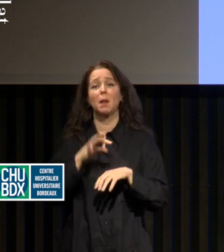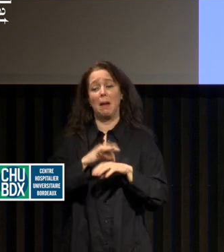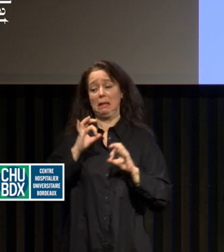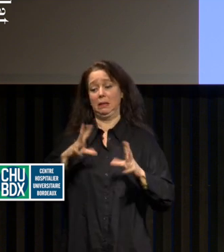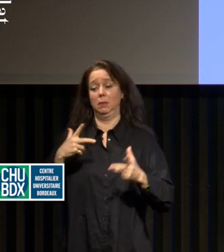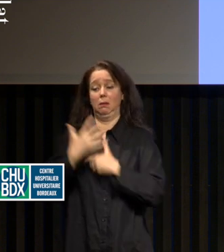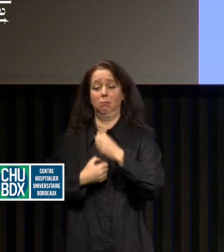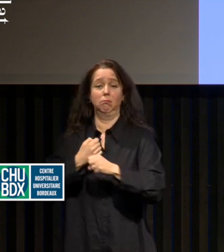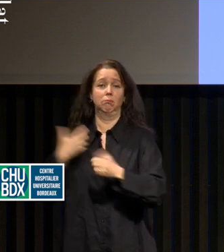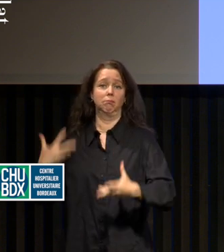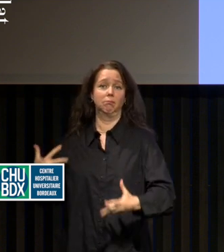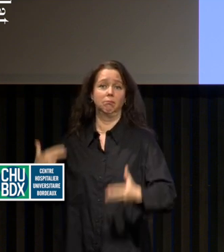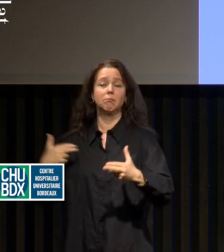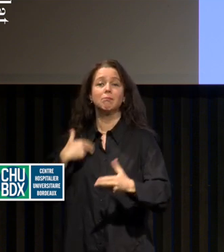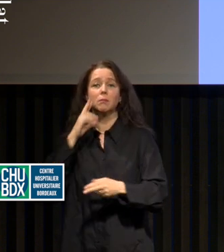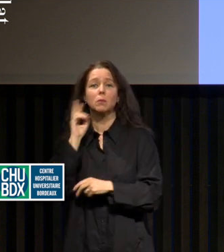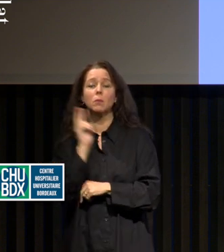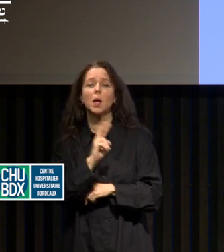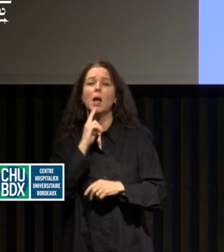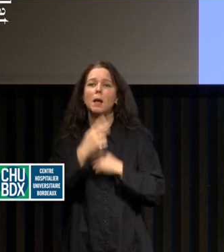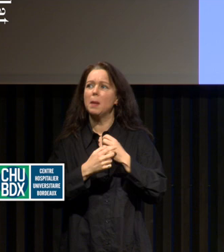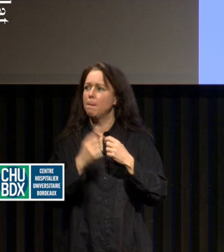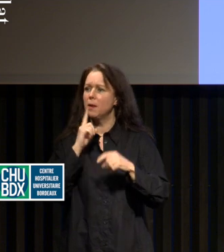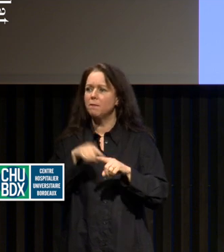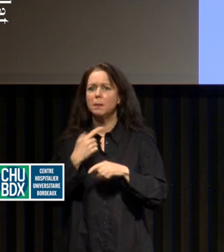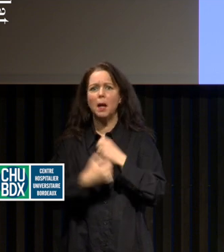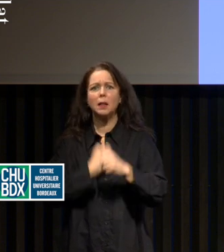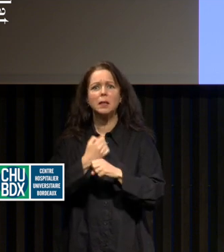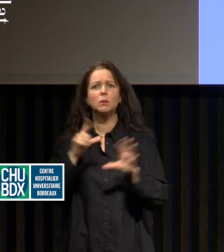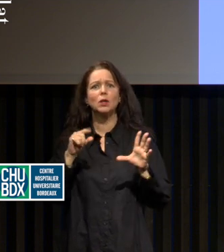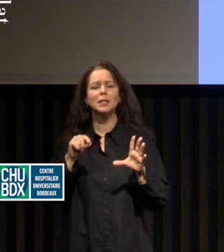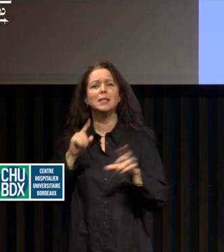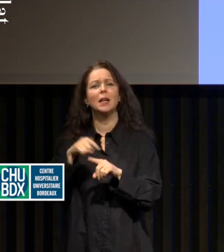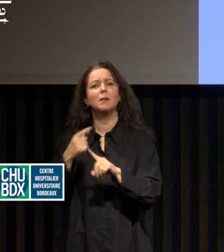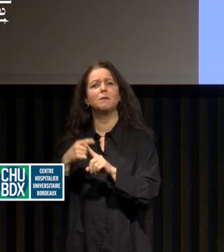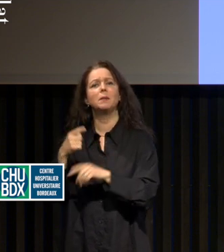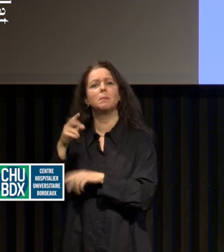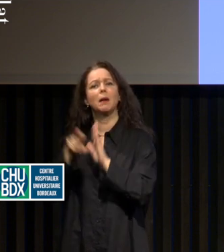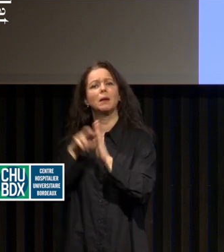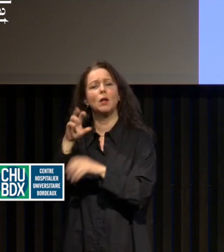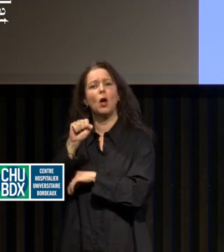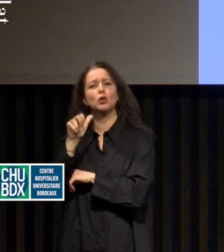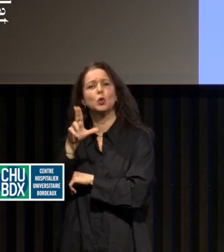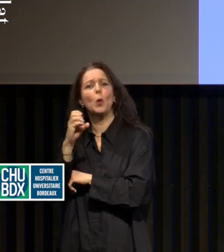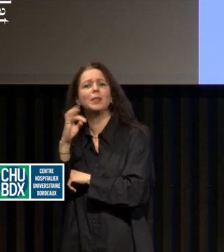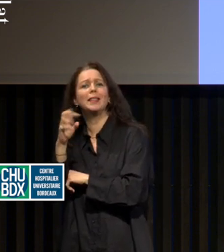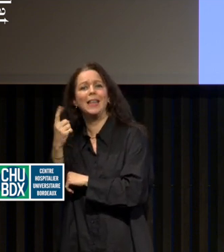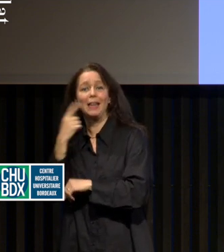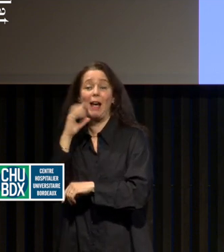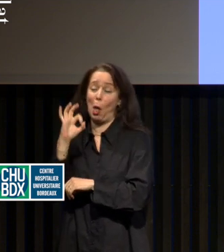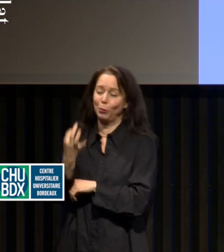regardez quelques films, mais rien qu'un film des années 70, hein, un sauté, il n'y a pas de gros. Alors, ils sont tous en train de fumer et de picoler, mais il n'y a pas de